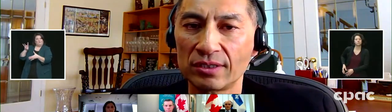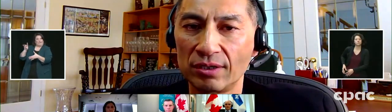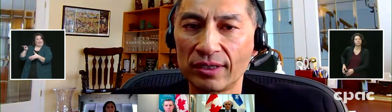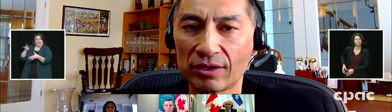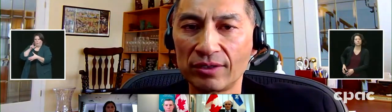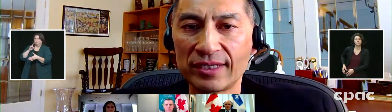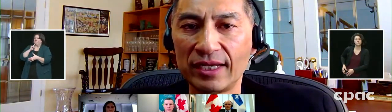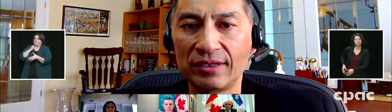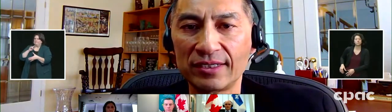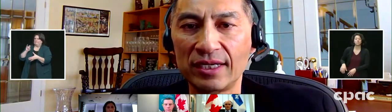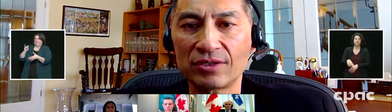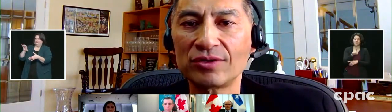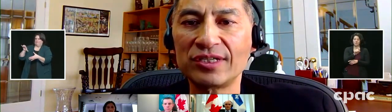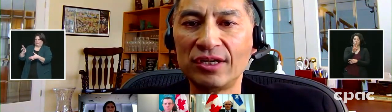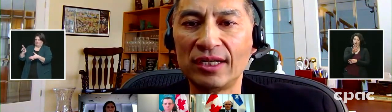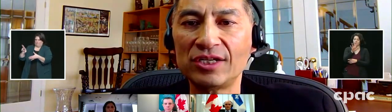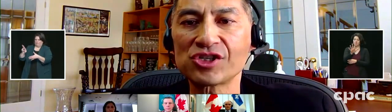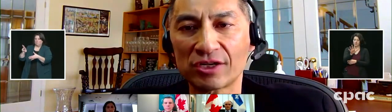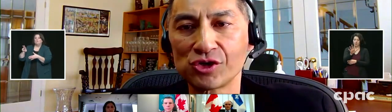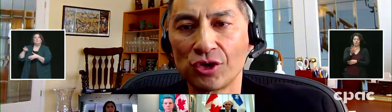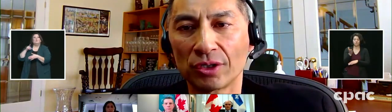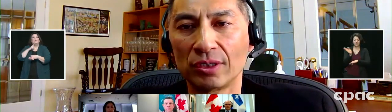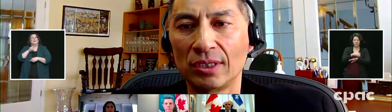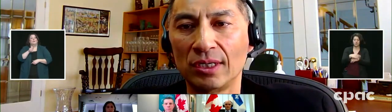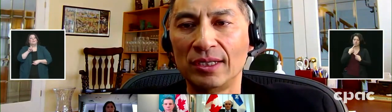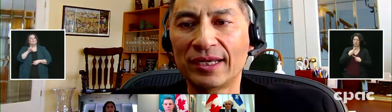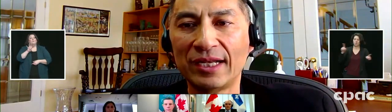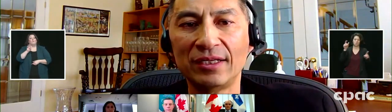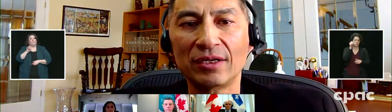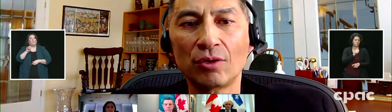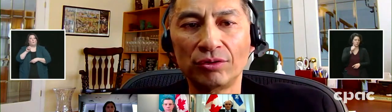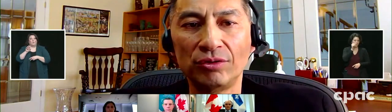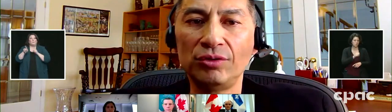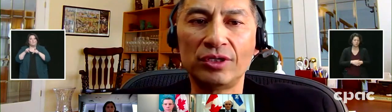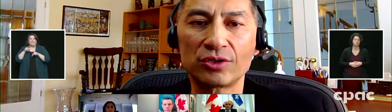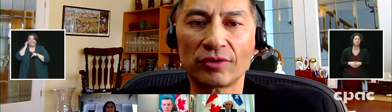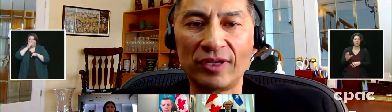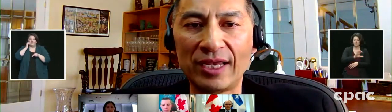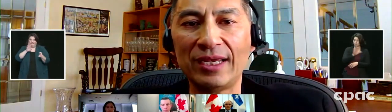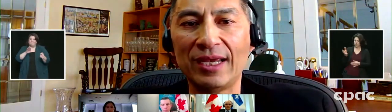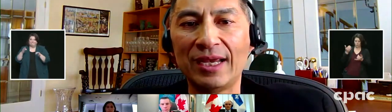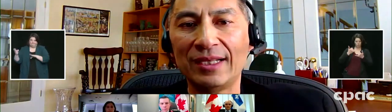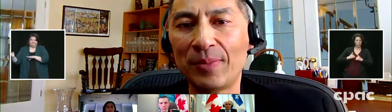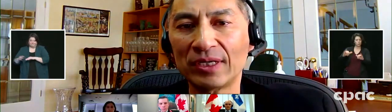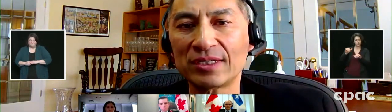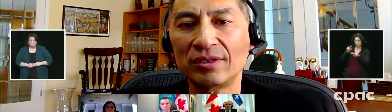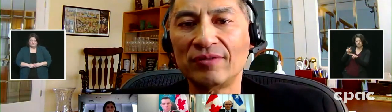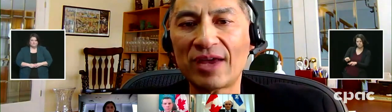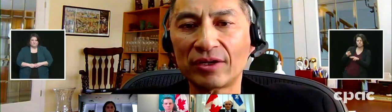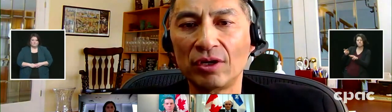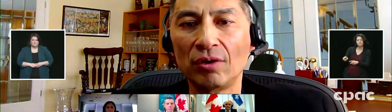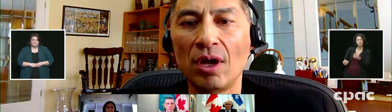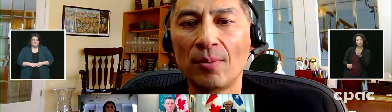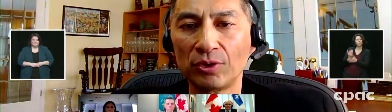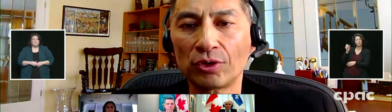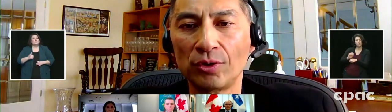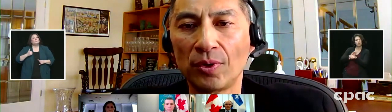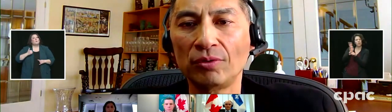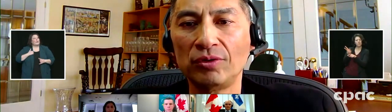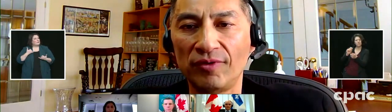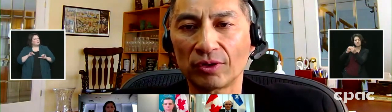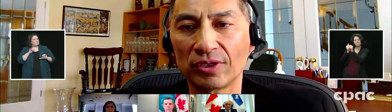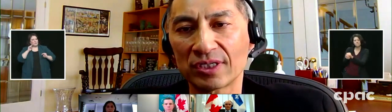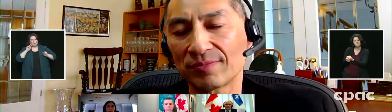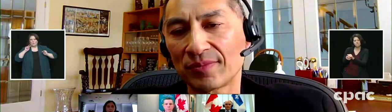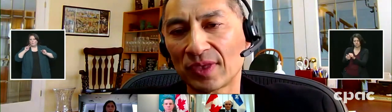plus, 145 décès sont signalés chaque jour. Le Canada continue de surveiller l'apparition des variants